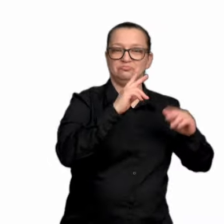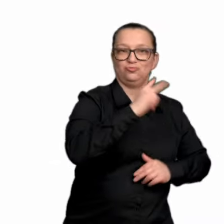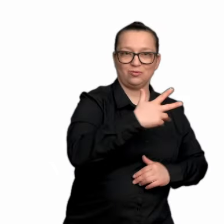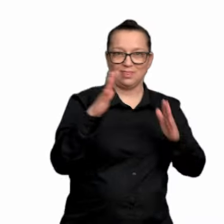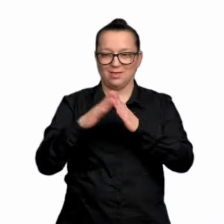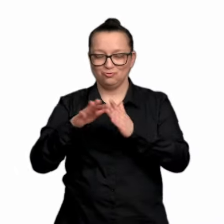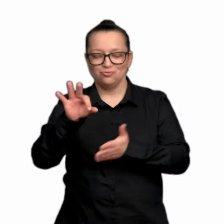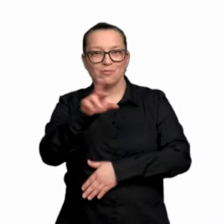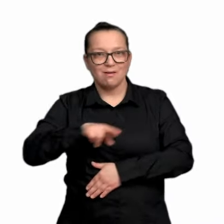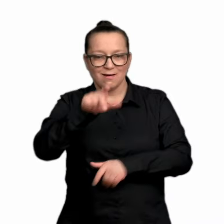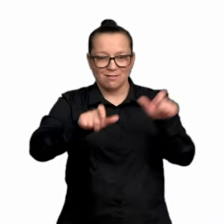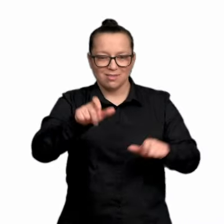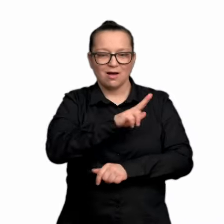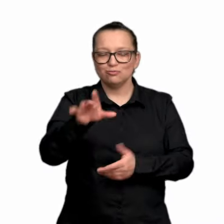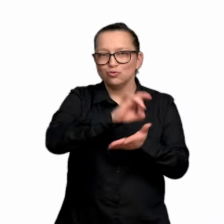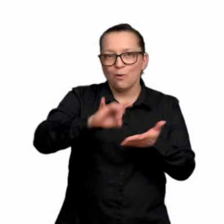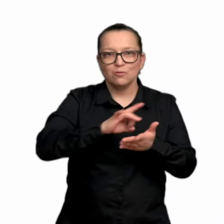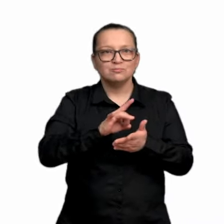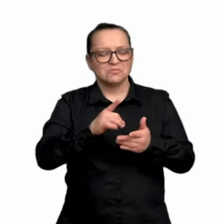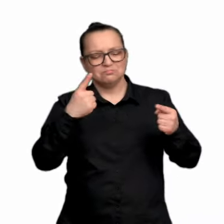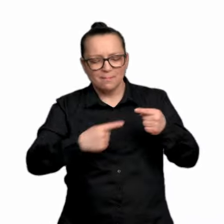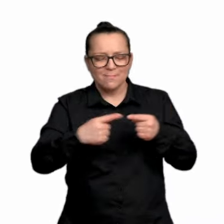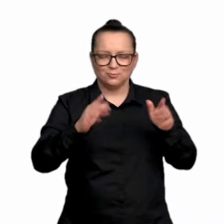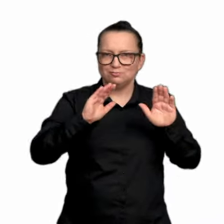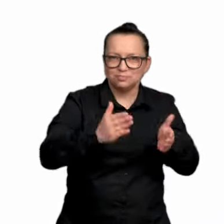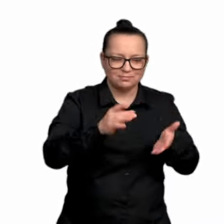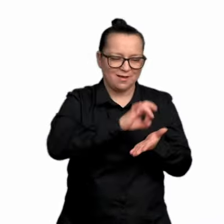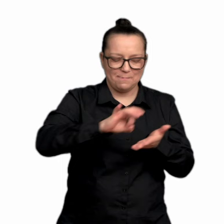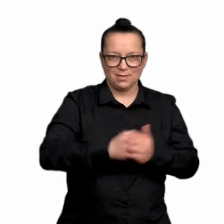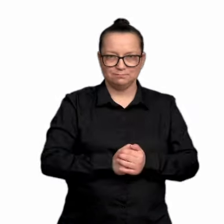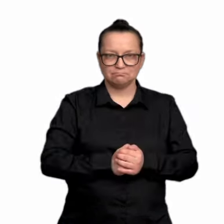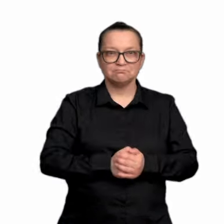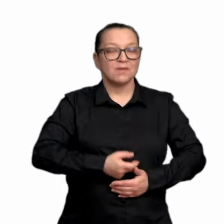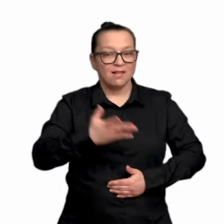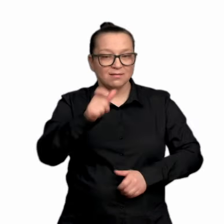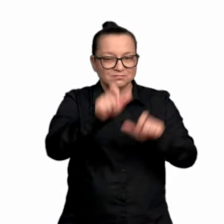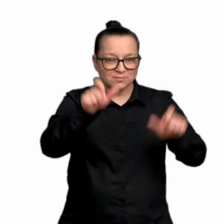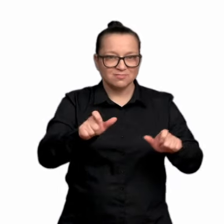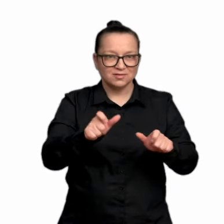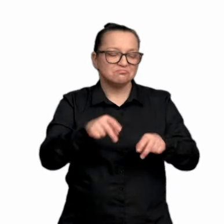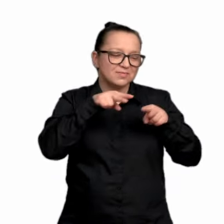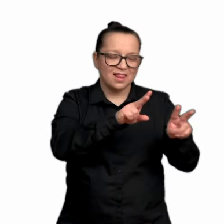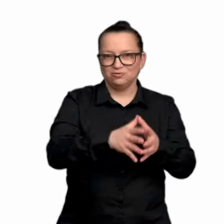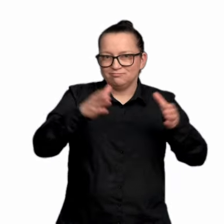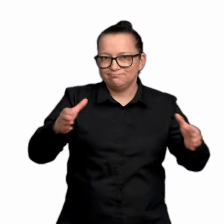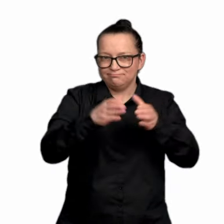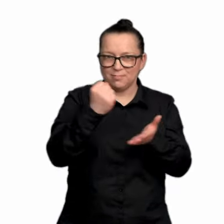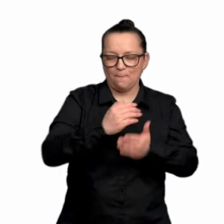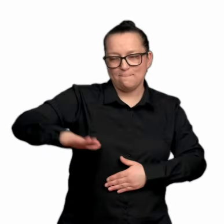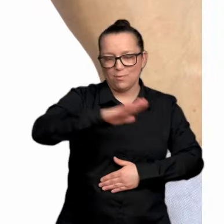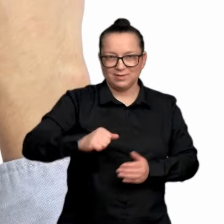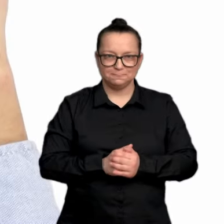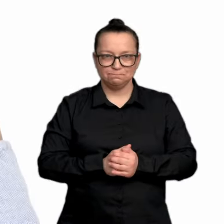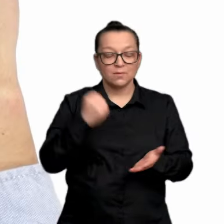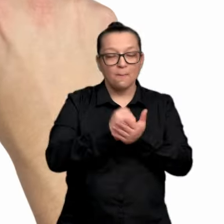radnych z każdego okręgu wyborczego którym najczęściej jest gmina liczba wybieranych radnych zależy od wielkości powiatu